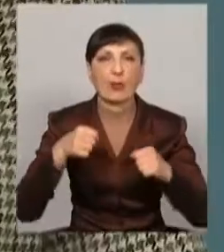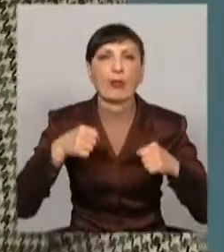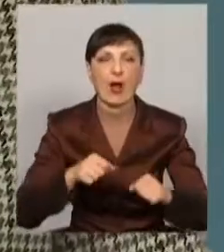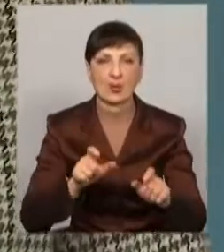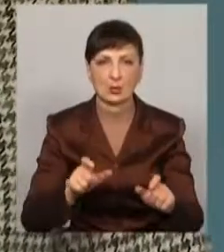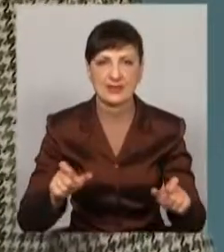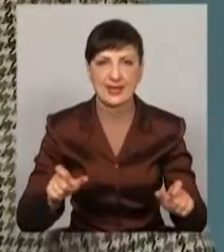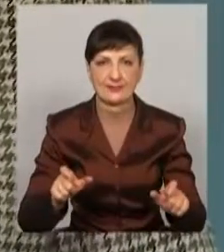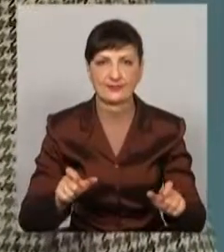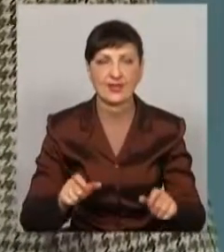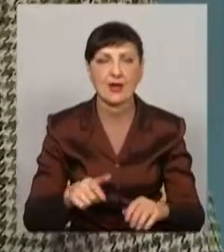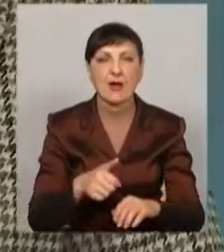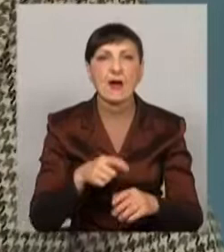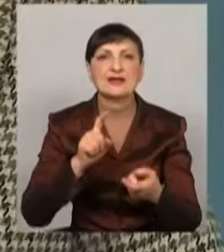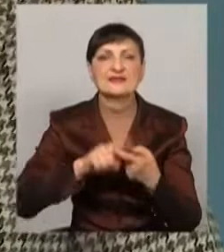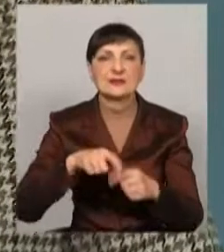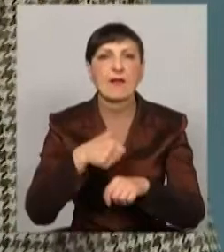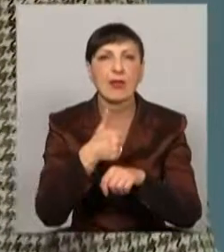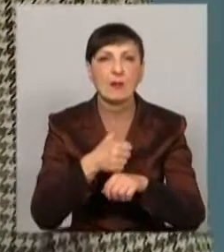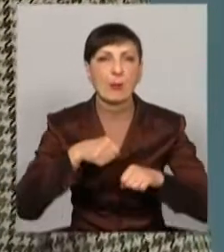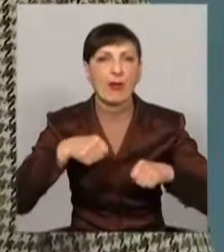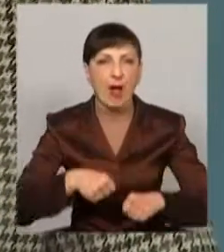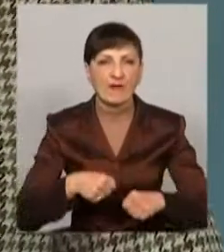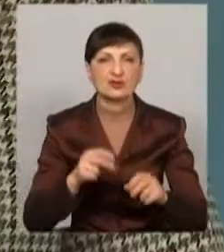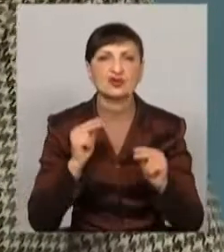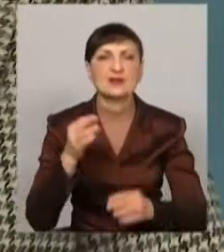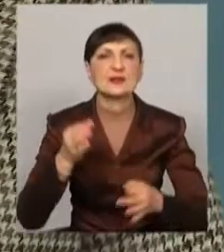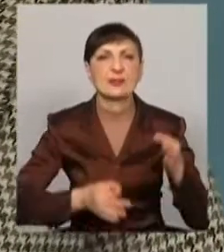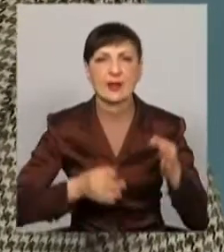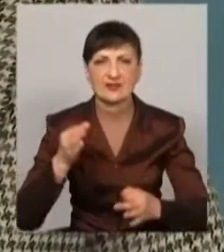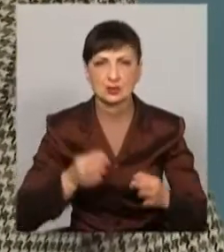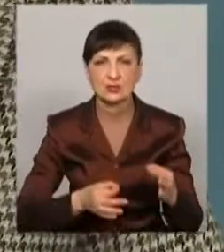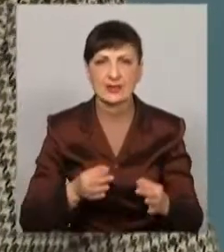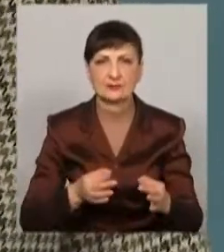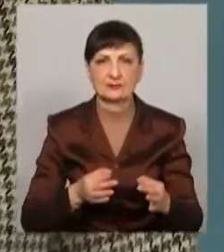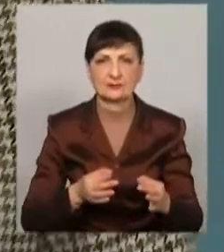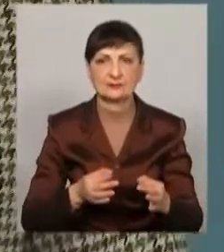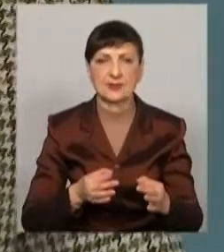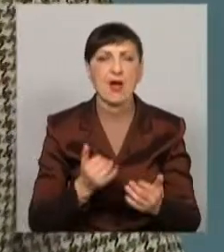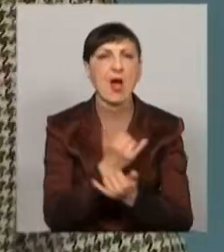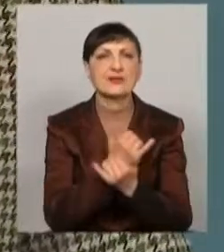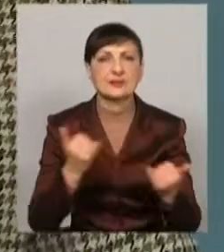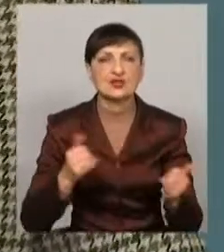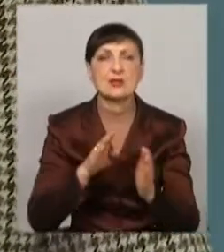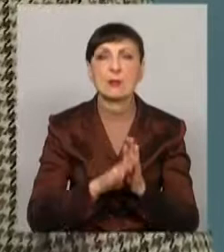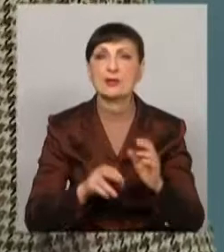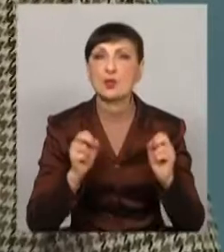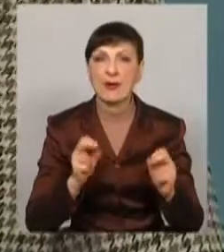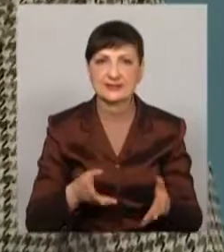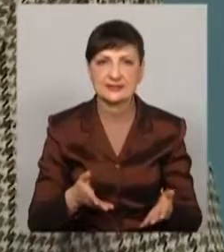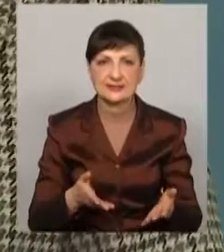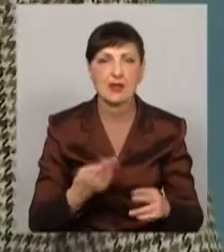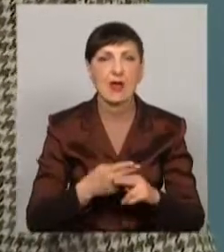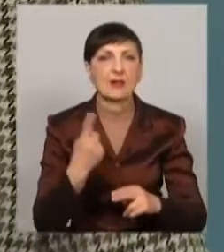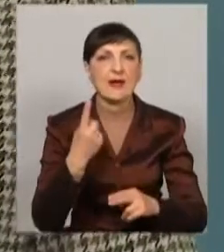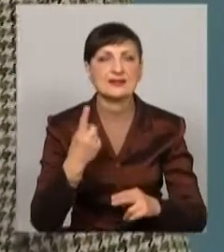Вопросы верховенства права, справедливого правосудия, обеспечения безопасности – Это